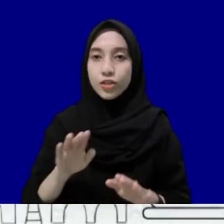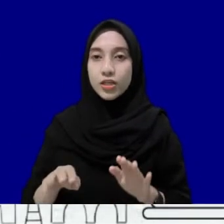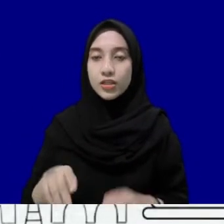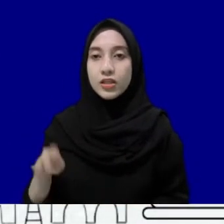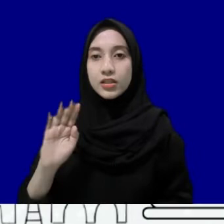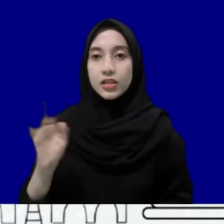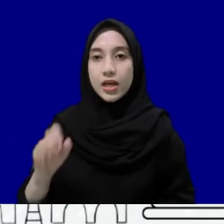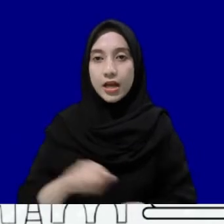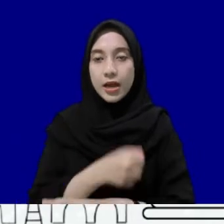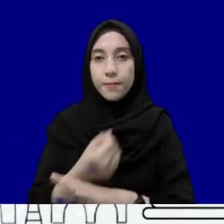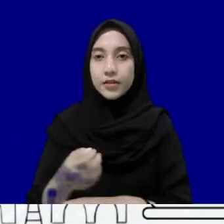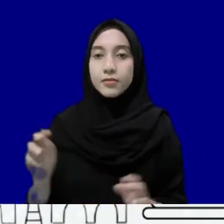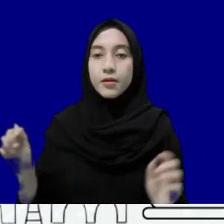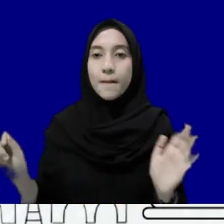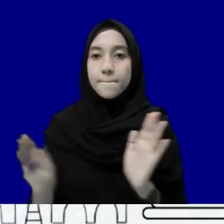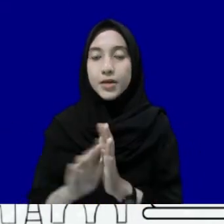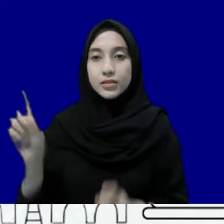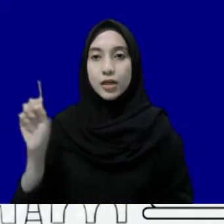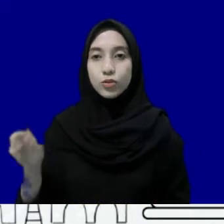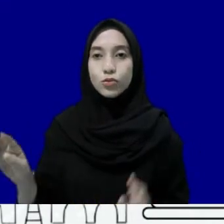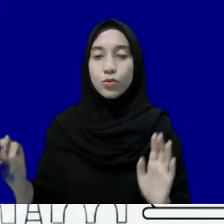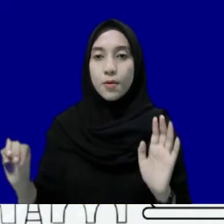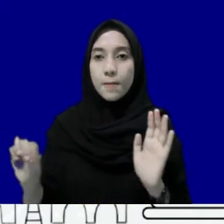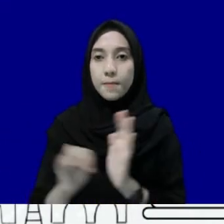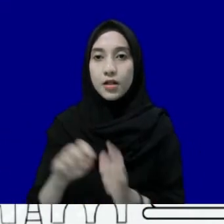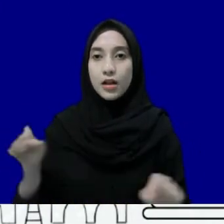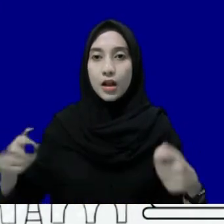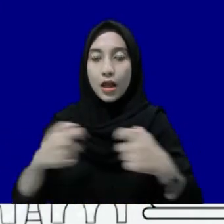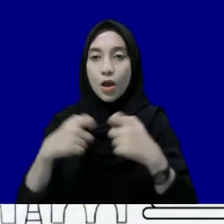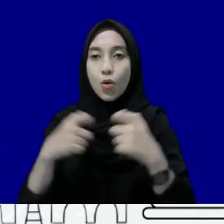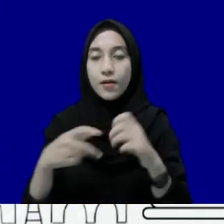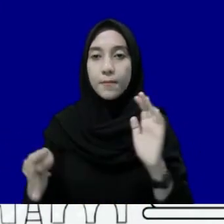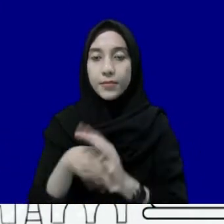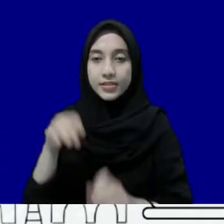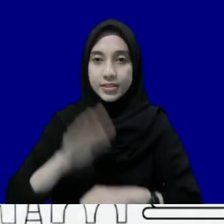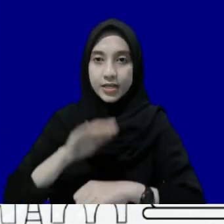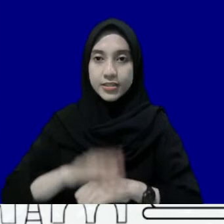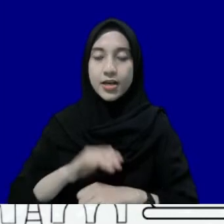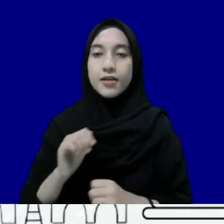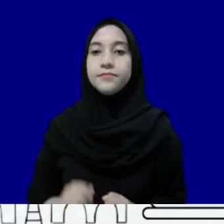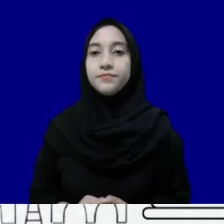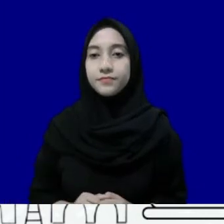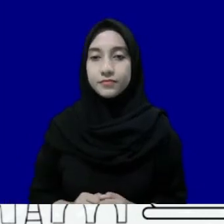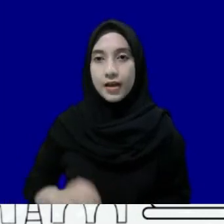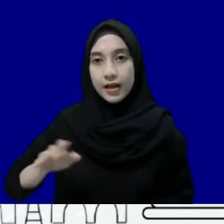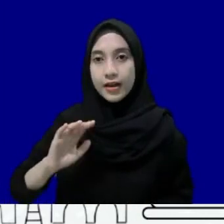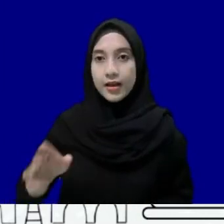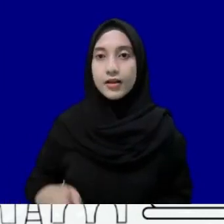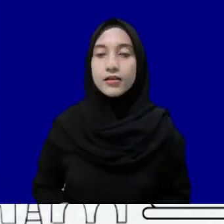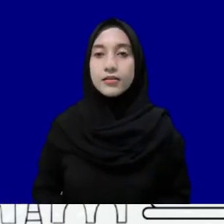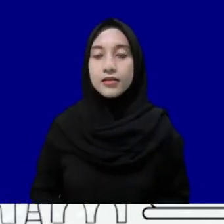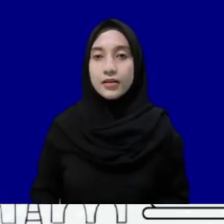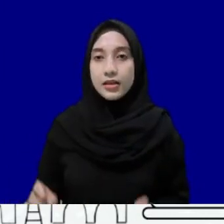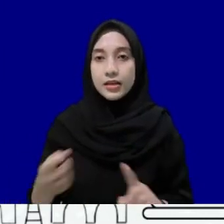dari penjelasan Ibu tadi, ada beberapa nilai yang bisa kita petik dari semangat Sumpah Pemuda. Yaitu, anak-anak harus